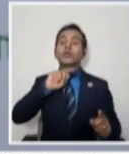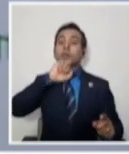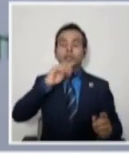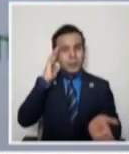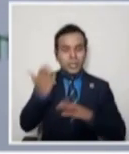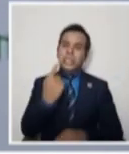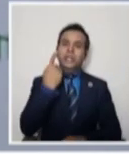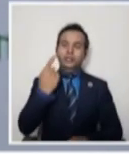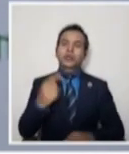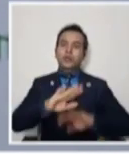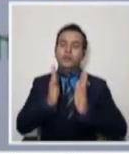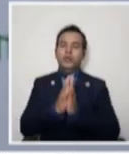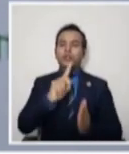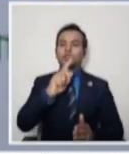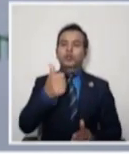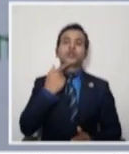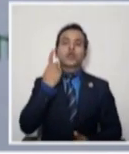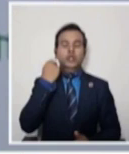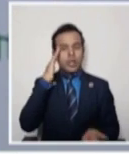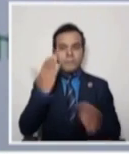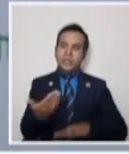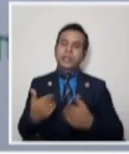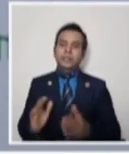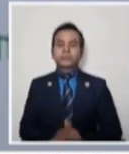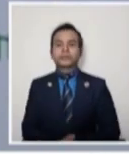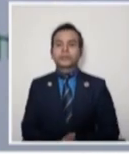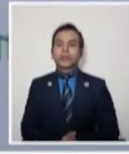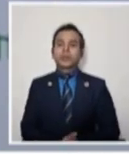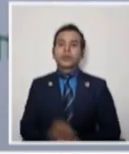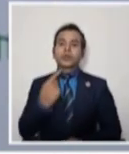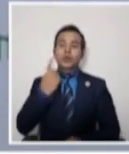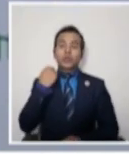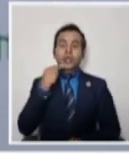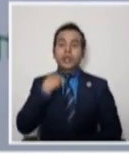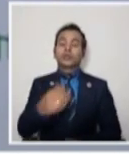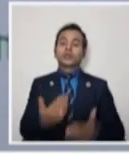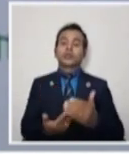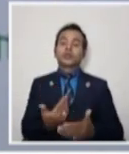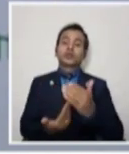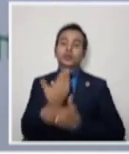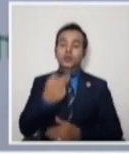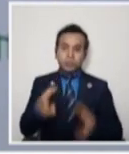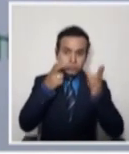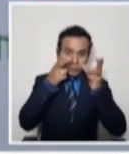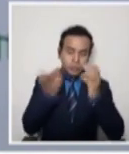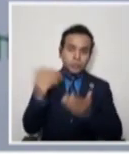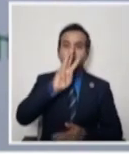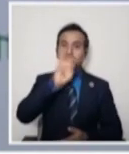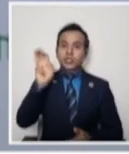গত 24 ঘন্টায় নতুন করে আইসোলেশনে এসেছেন 349 জন, ছাড় পেয়েছেন 51 জন, বর্তমানে আইসোলেশনে